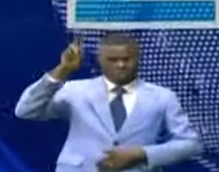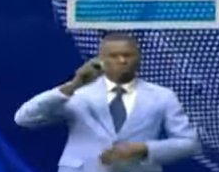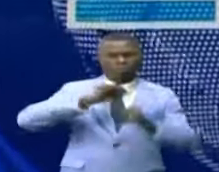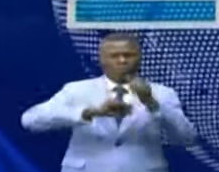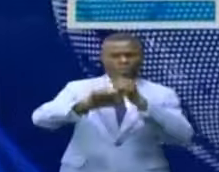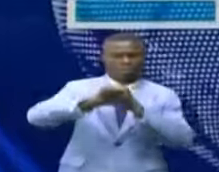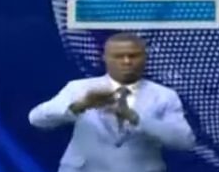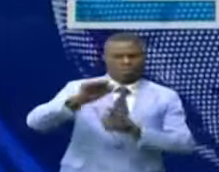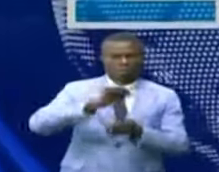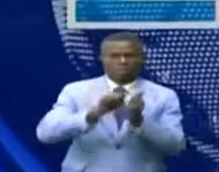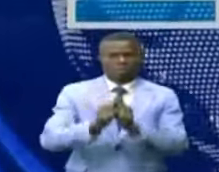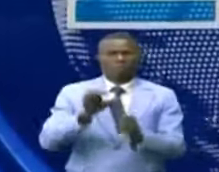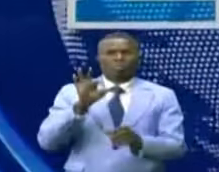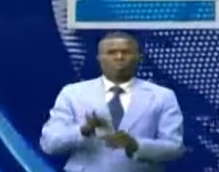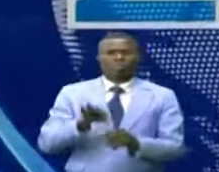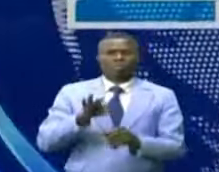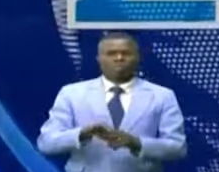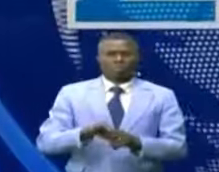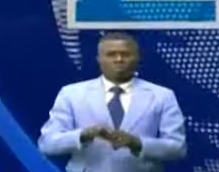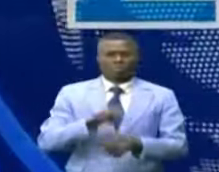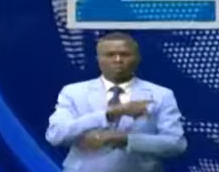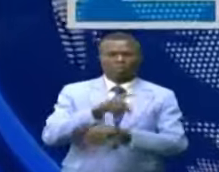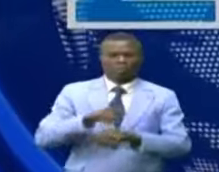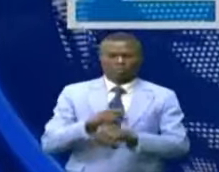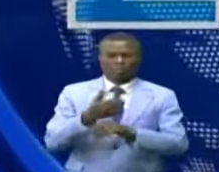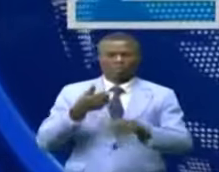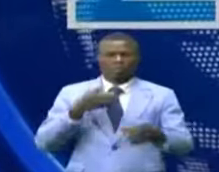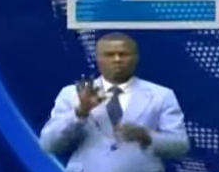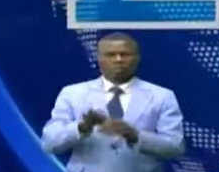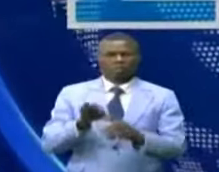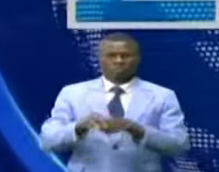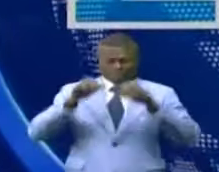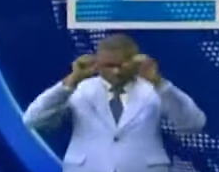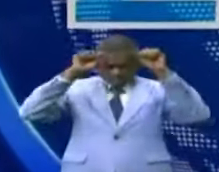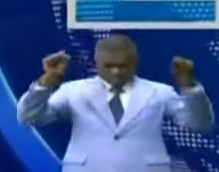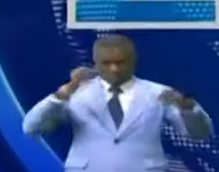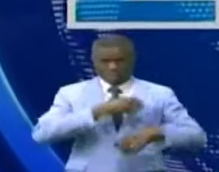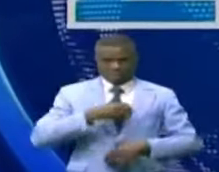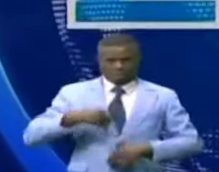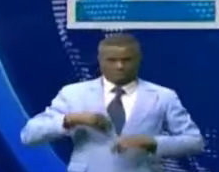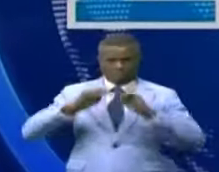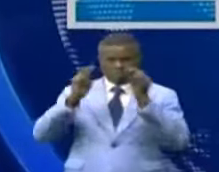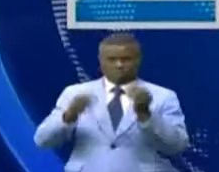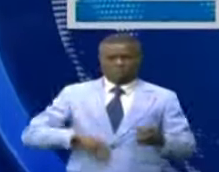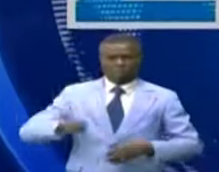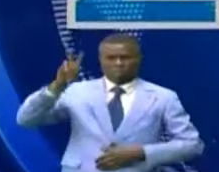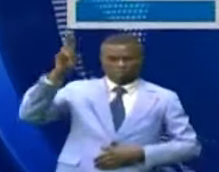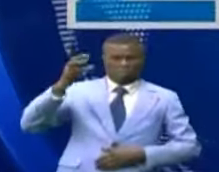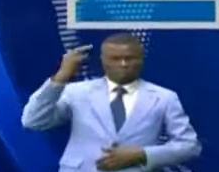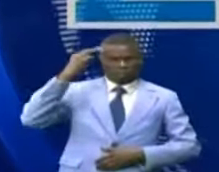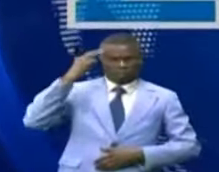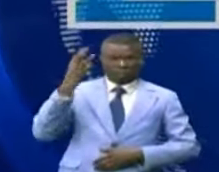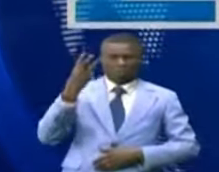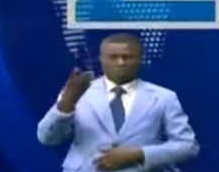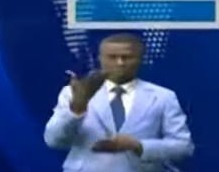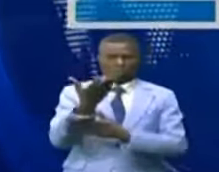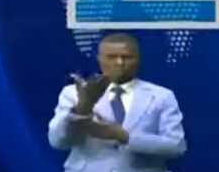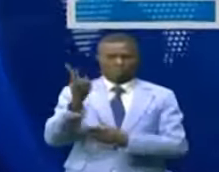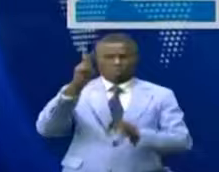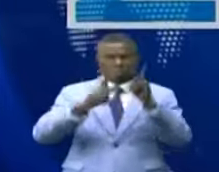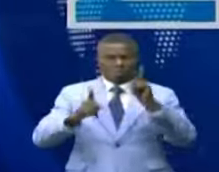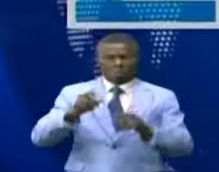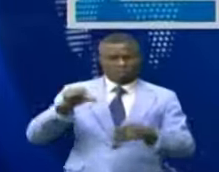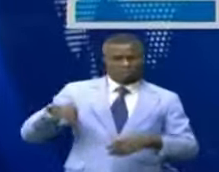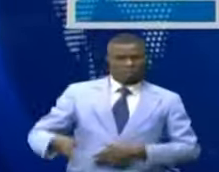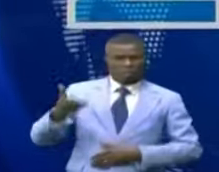sensibilisés sur le processus électoral pendant cette période préélectorale. La présidente cellulaire de l'UDPS Massina 3 a appelé les habitants de cette